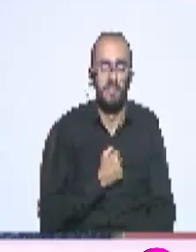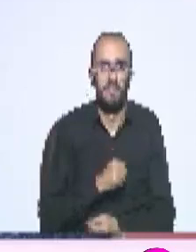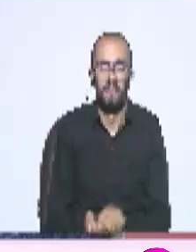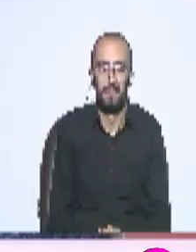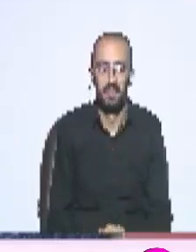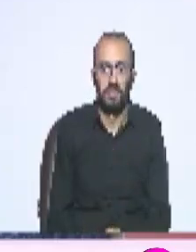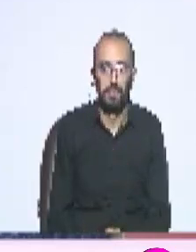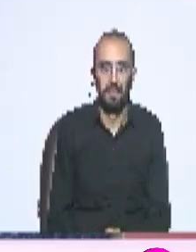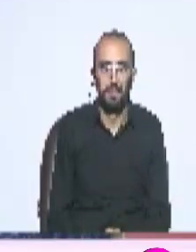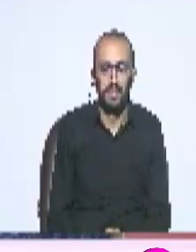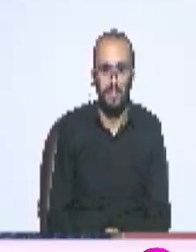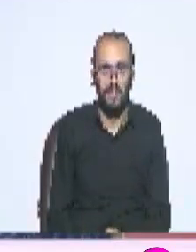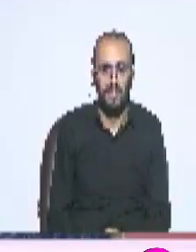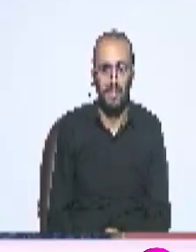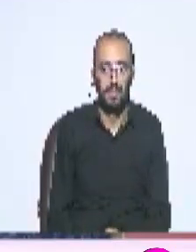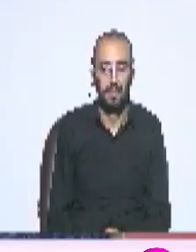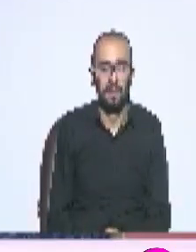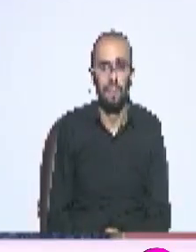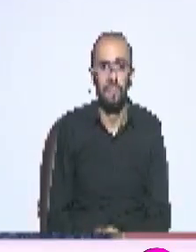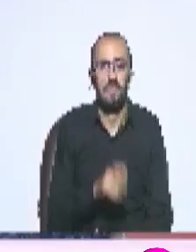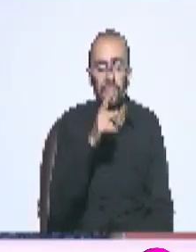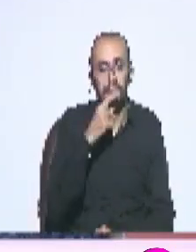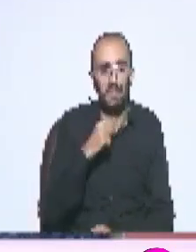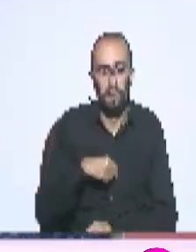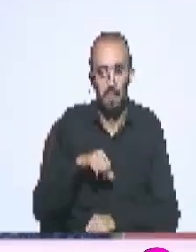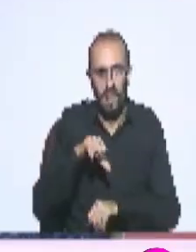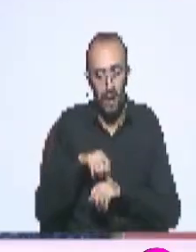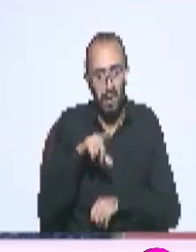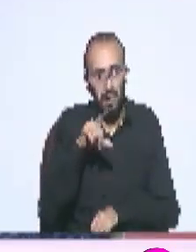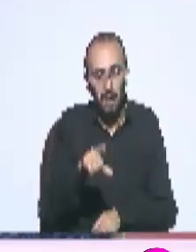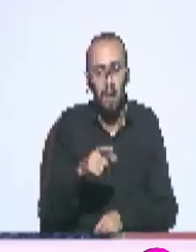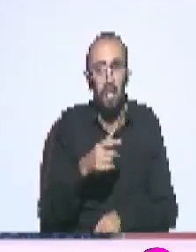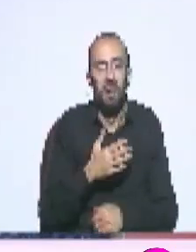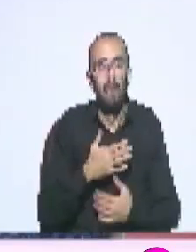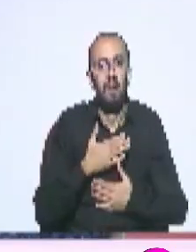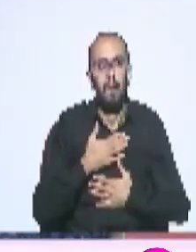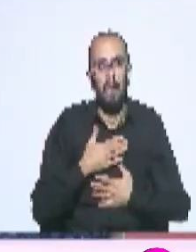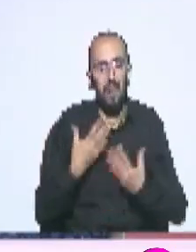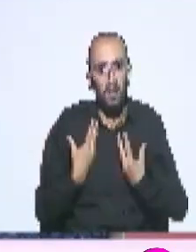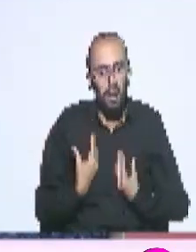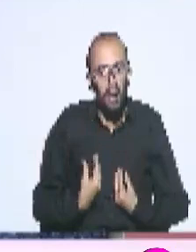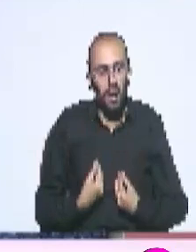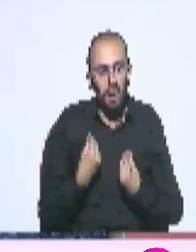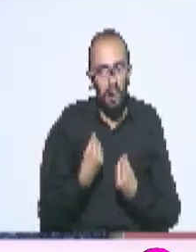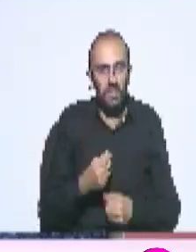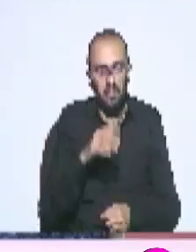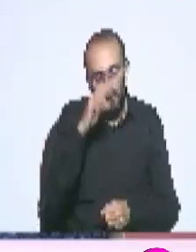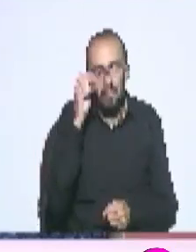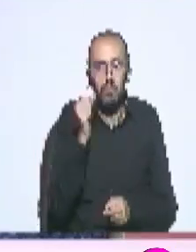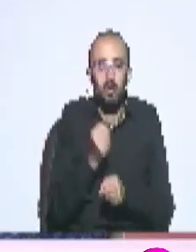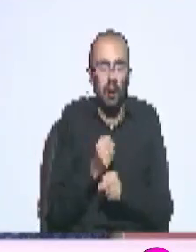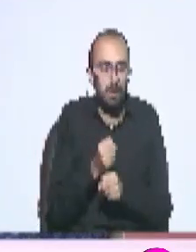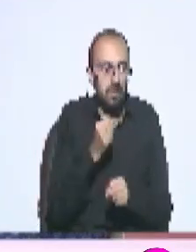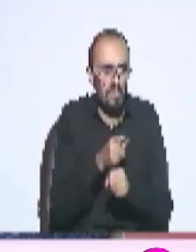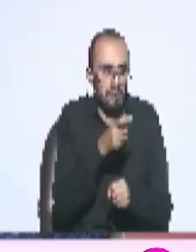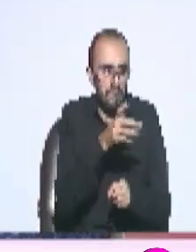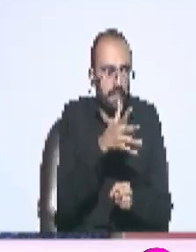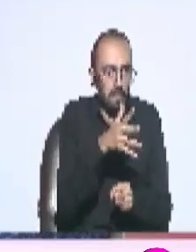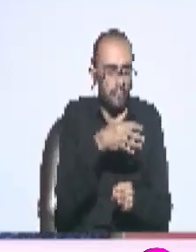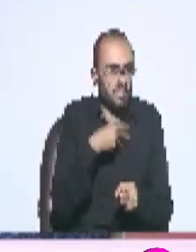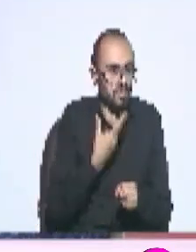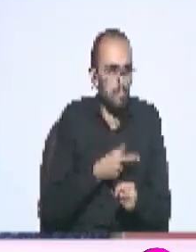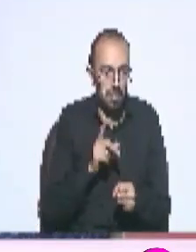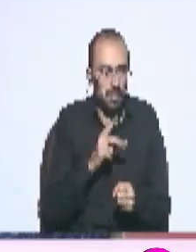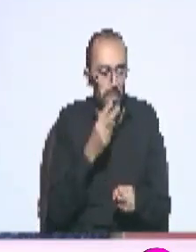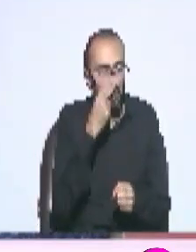فبن خطه للخروج الامن شوف مكان انت حاسس ان هو ورك انفنت كويسه لو احنا على سبيل المثال الشغل وع